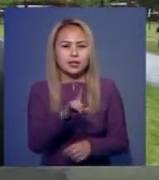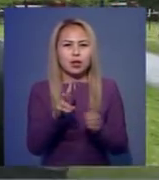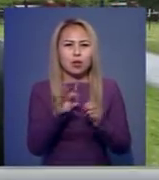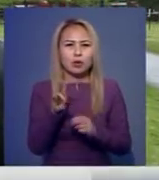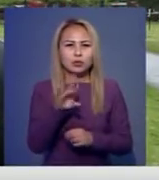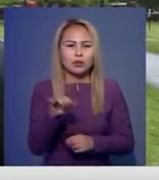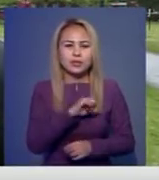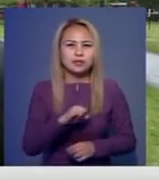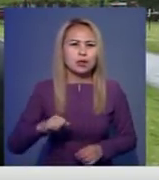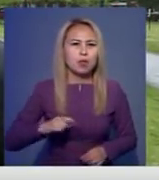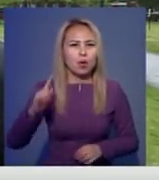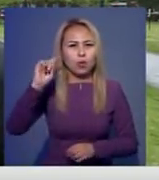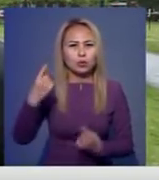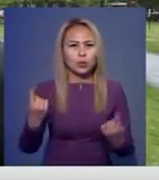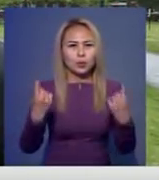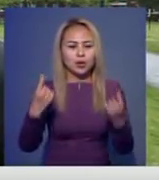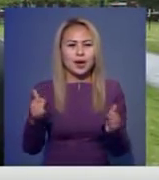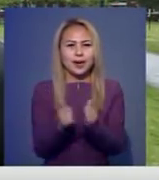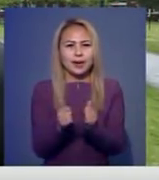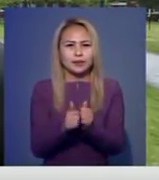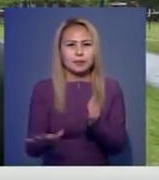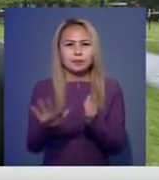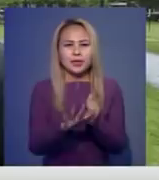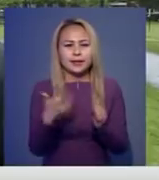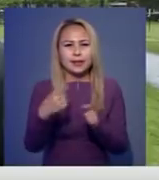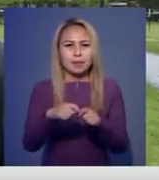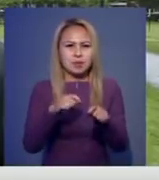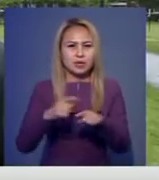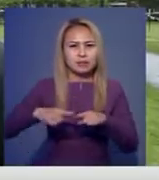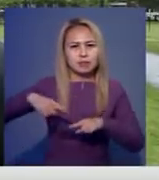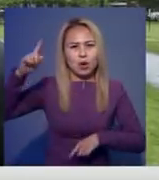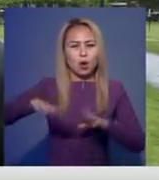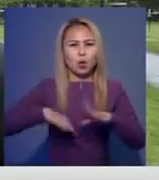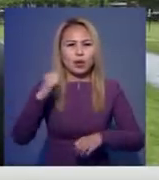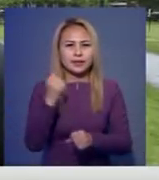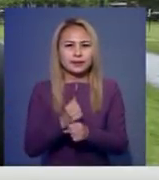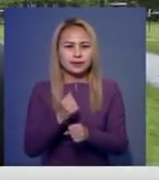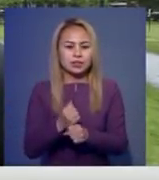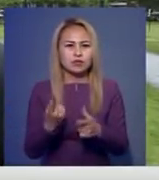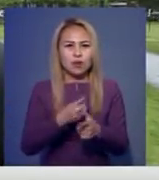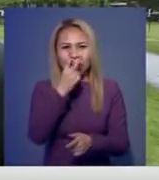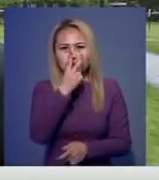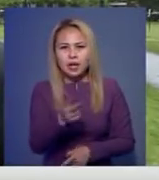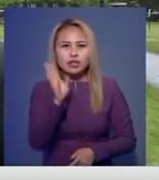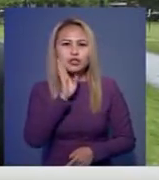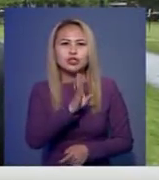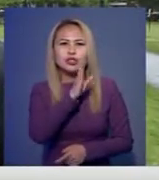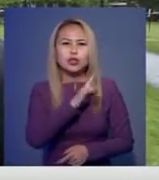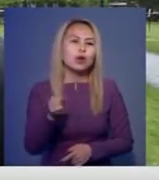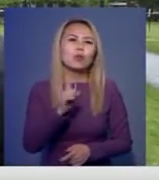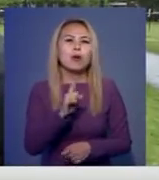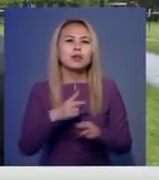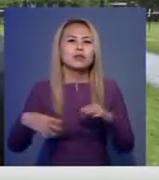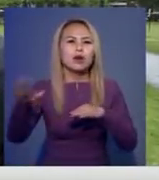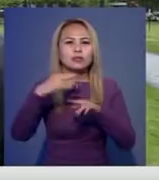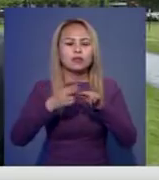Лондондағы империялық соғыс мұражайының жанында орналасқан. 3 метрлік ескерткіш қоладан құйылған және төмен қарап тұрған әйелді бейнелейді. Мүсіннің